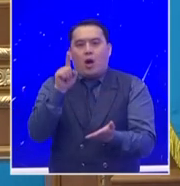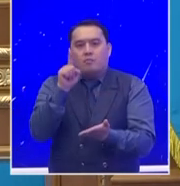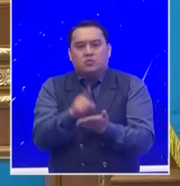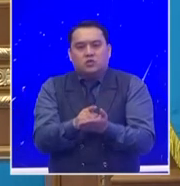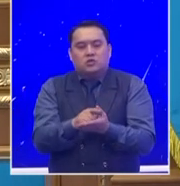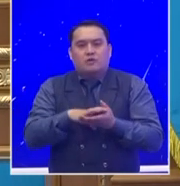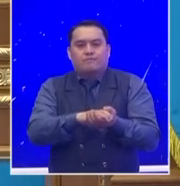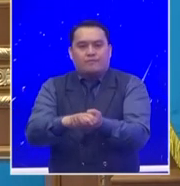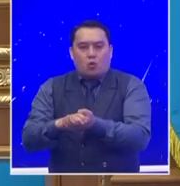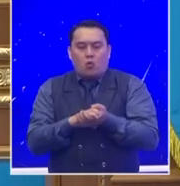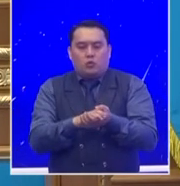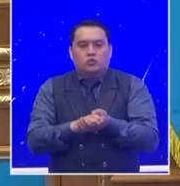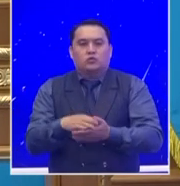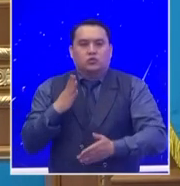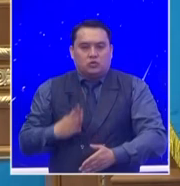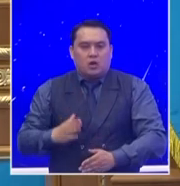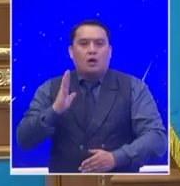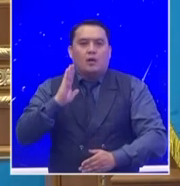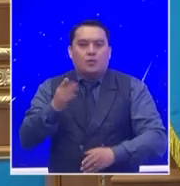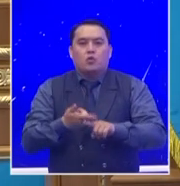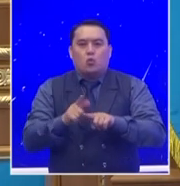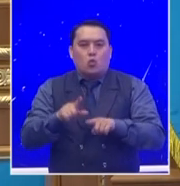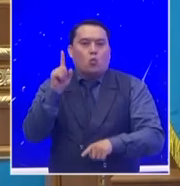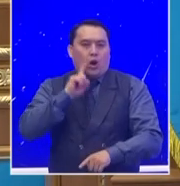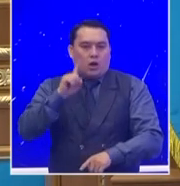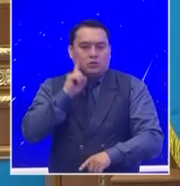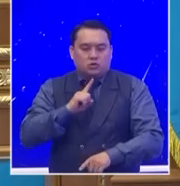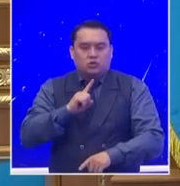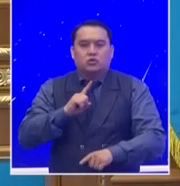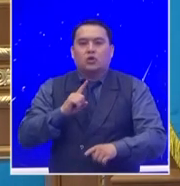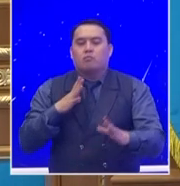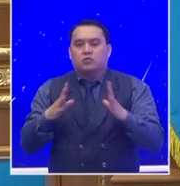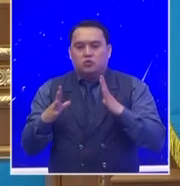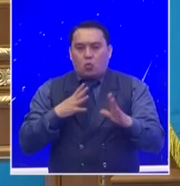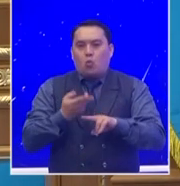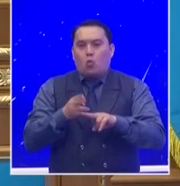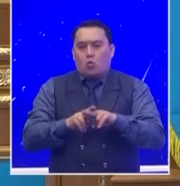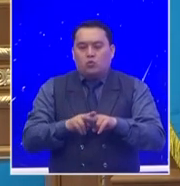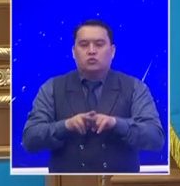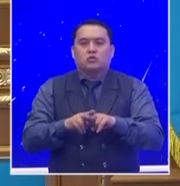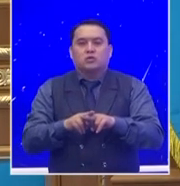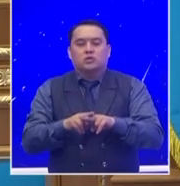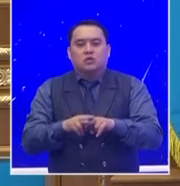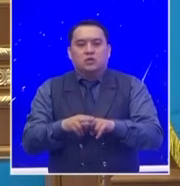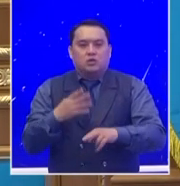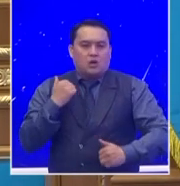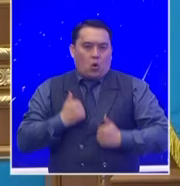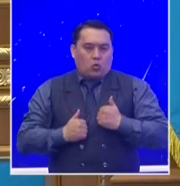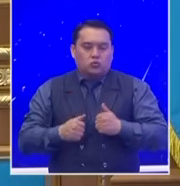түрде еңсеріп шығамыз. Бұл уақытша дүрбелең. Осы дағдарыстан абыроймен өтуіміз